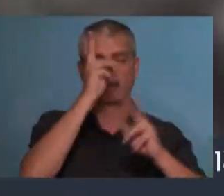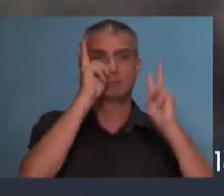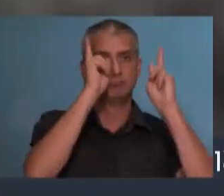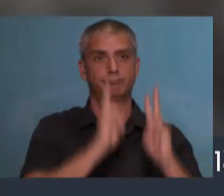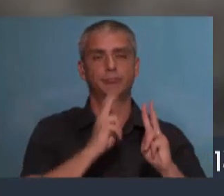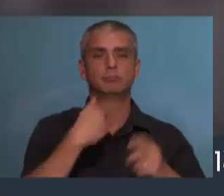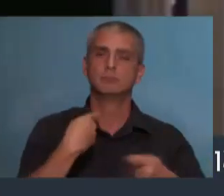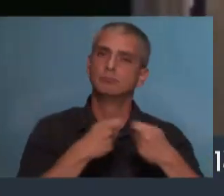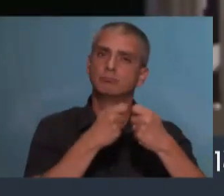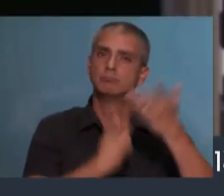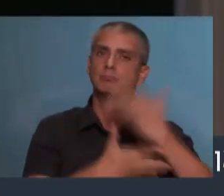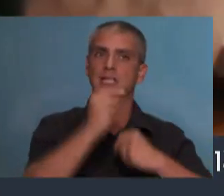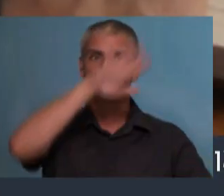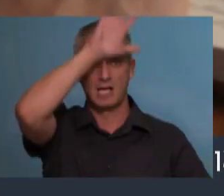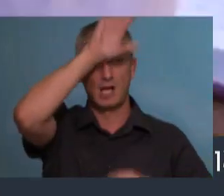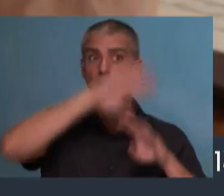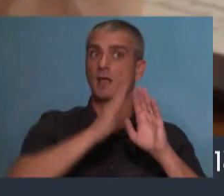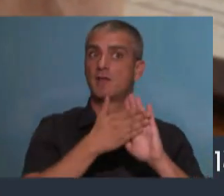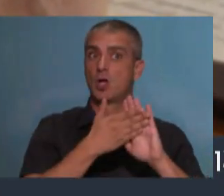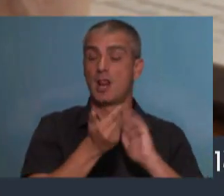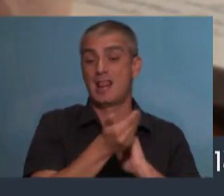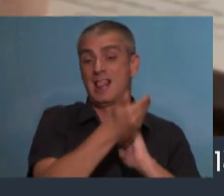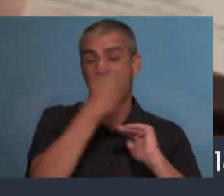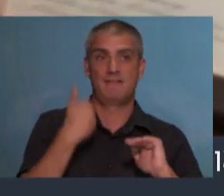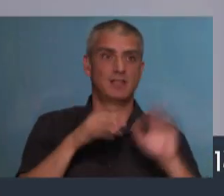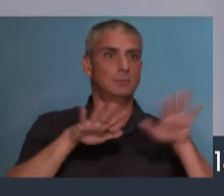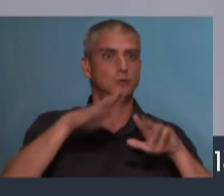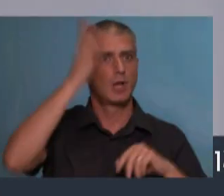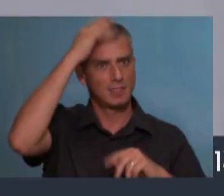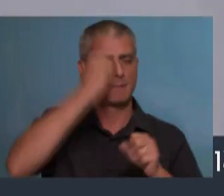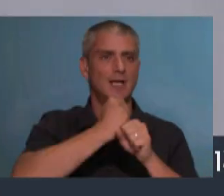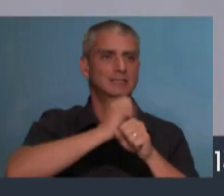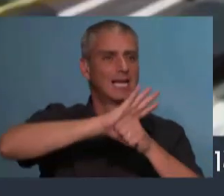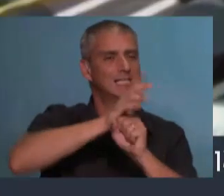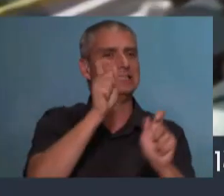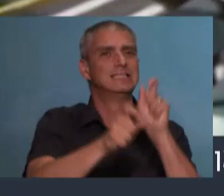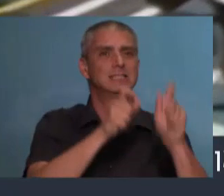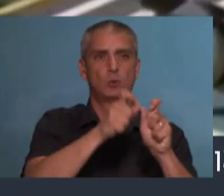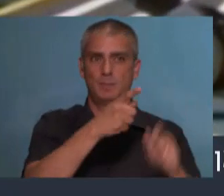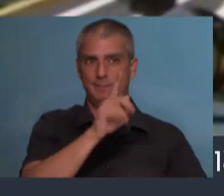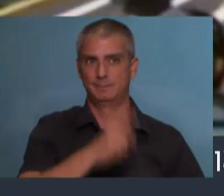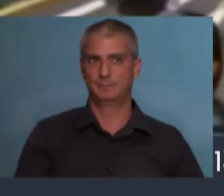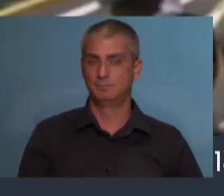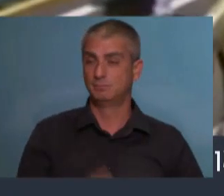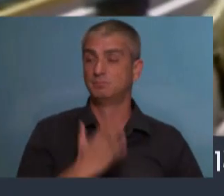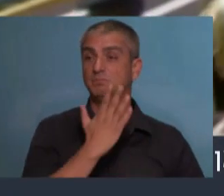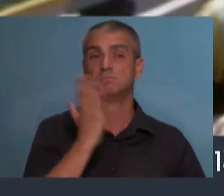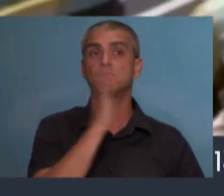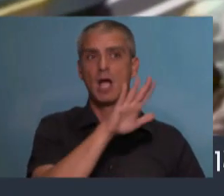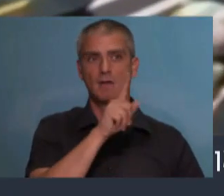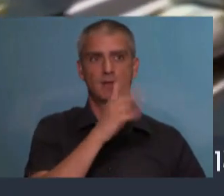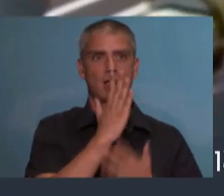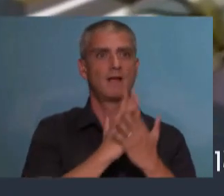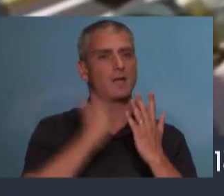את עבודתן באיראן, וכל זה אפילו עוד לפני שממשל טראמפ הטיל את העיצומים. במערב, יש מי